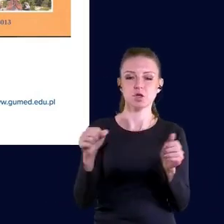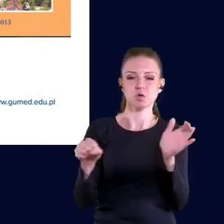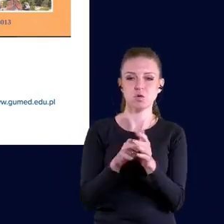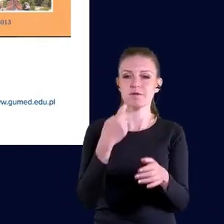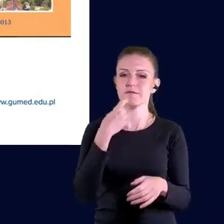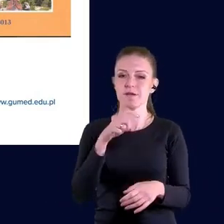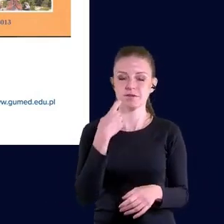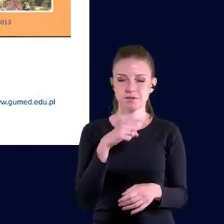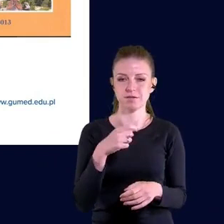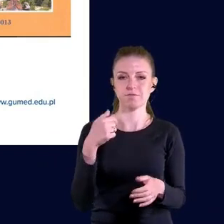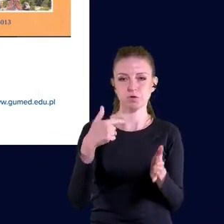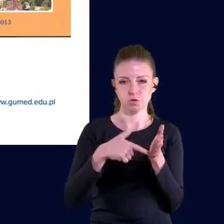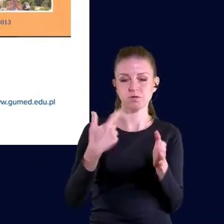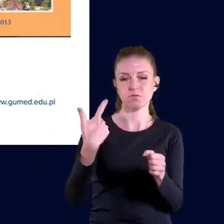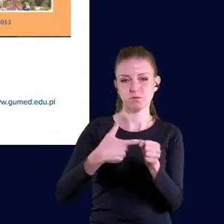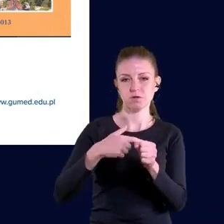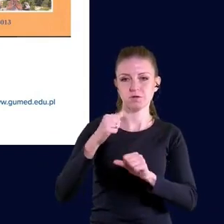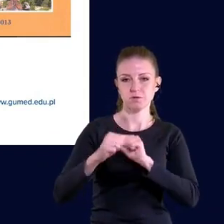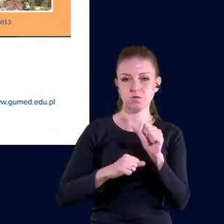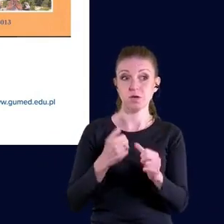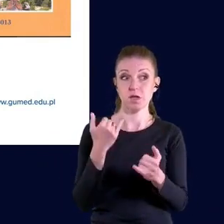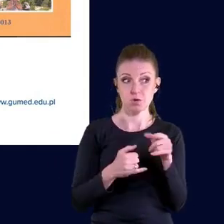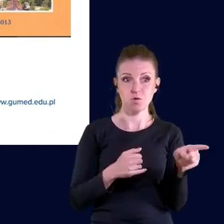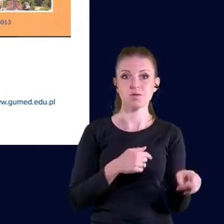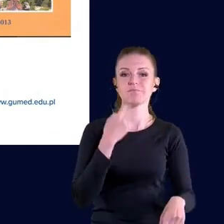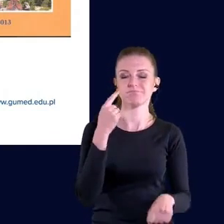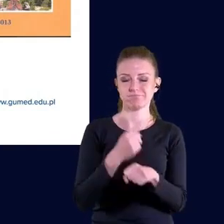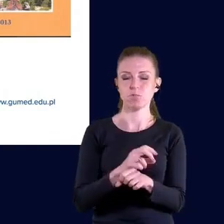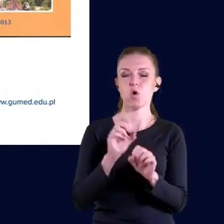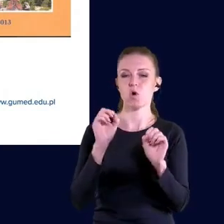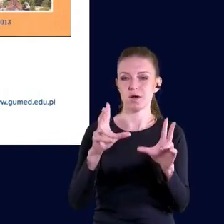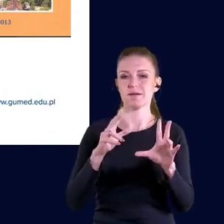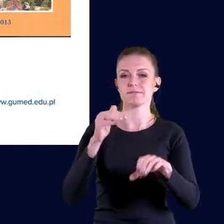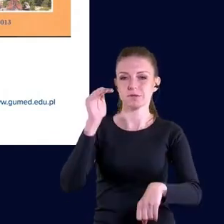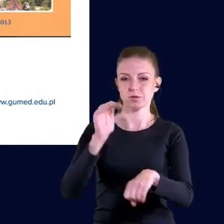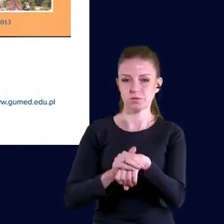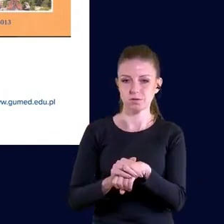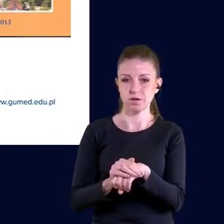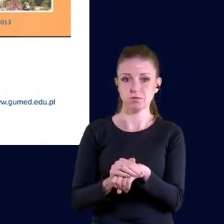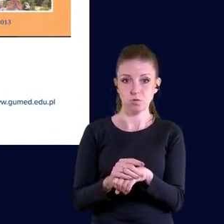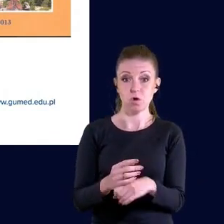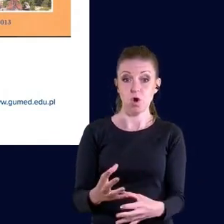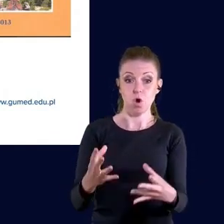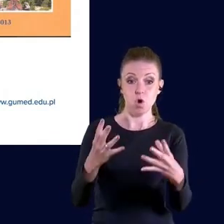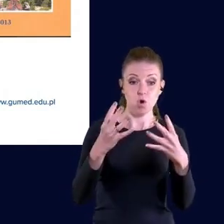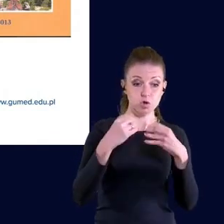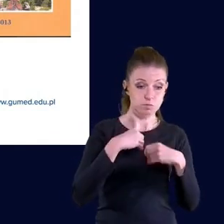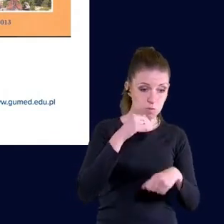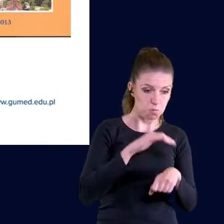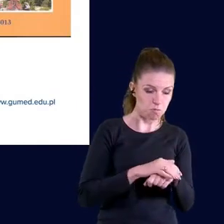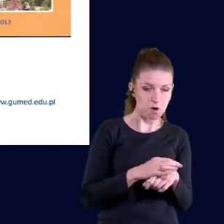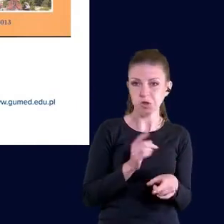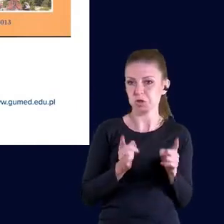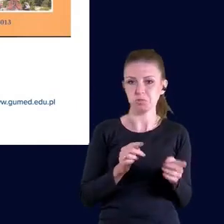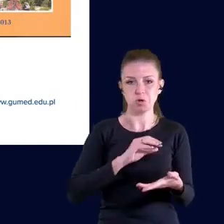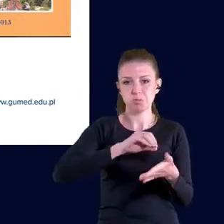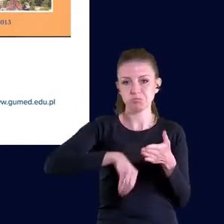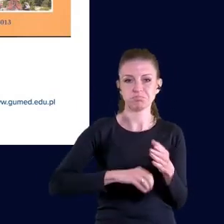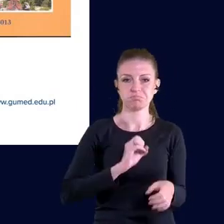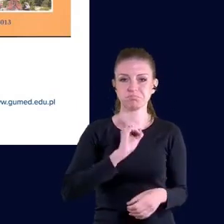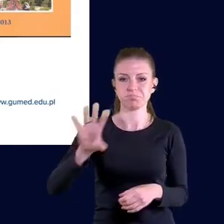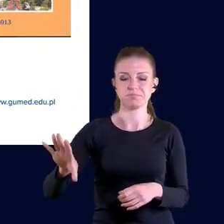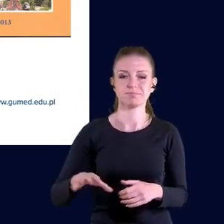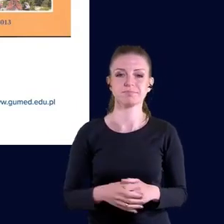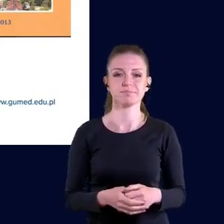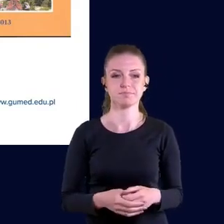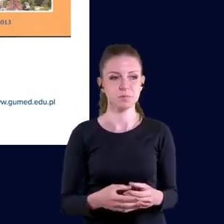jeżeli osoby decydowało się na udostępnienie rozdziału fonografii to cóż po tym jak otrzymały umowy pojedynczo w dostaliśmy jeszcze